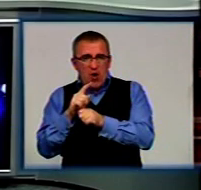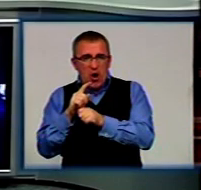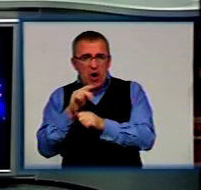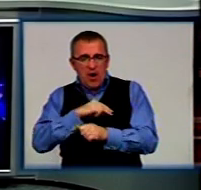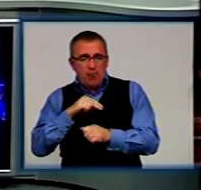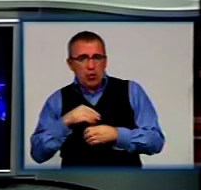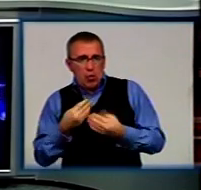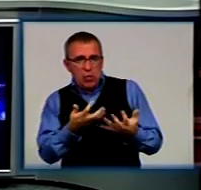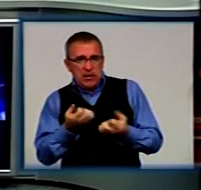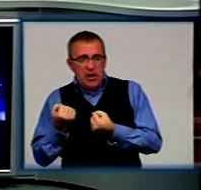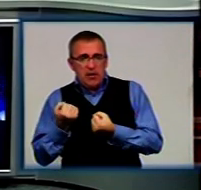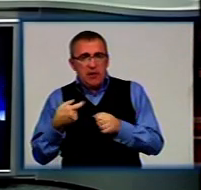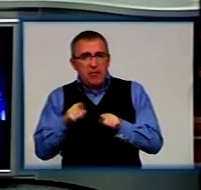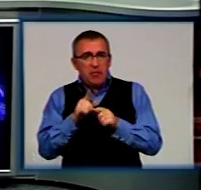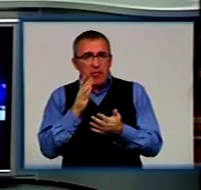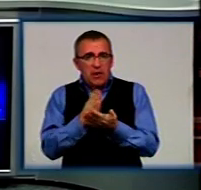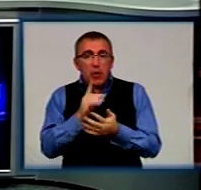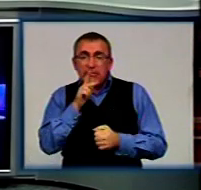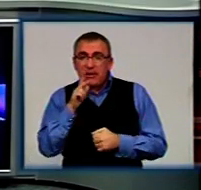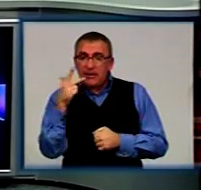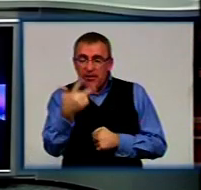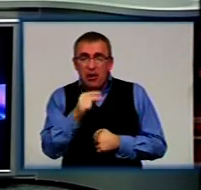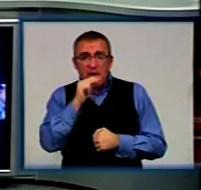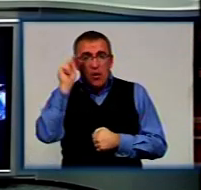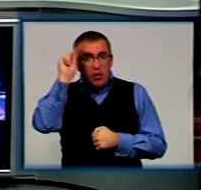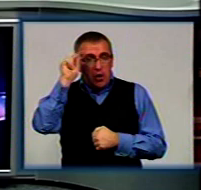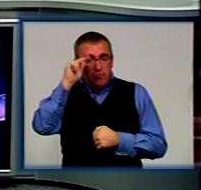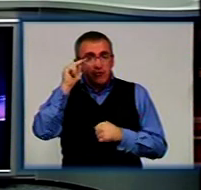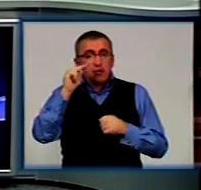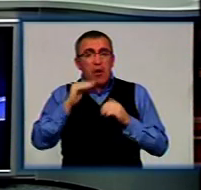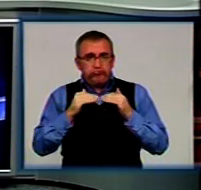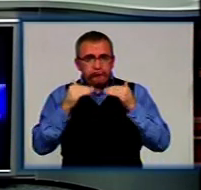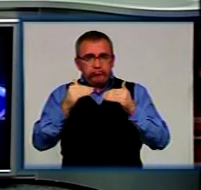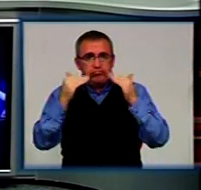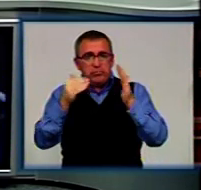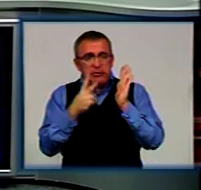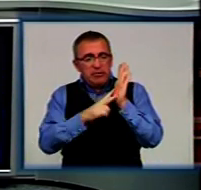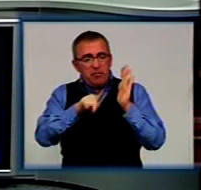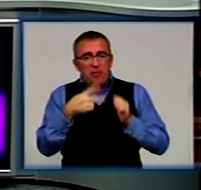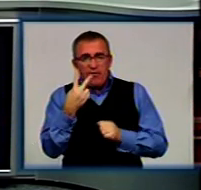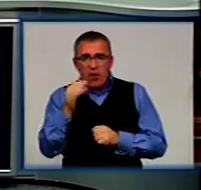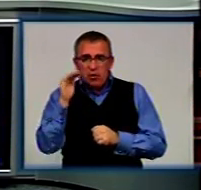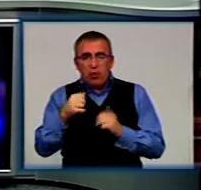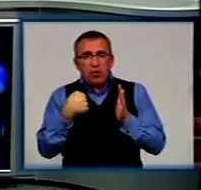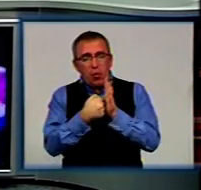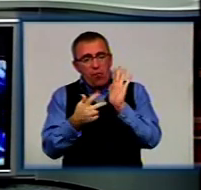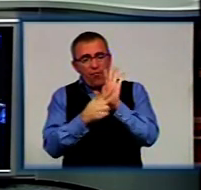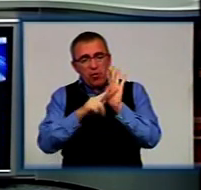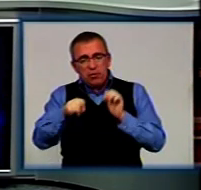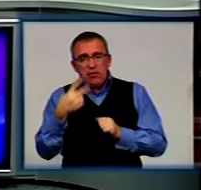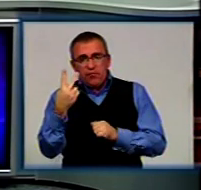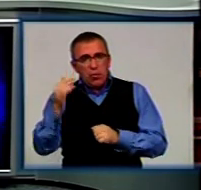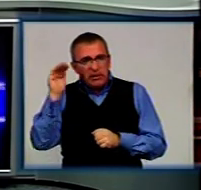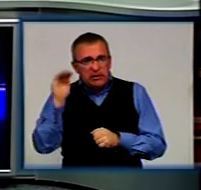За останні декілька років, беремо 3 роки, навчання у нас поступово зростало. З 7,2 тисяч до